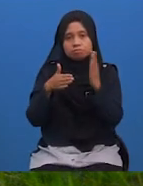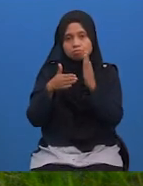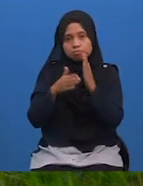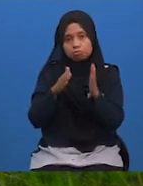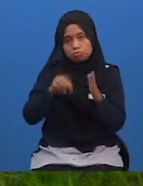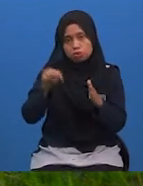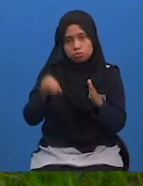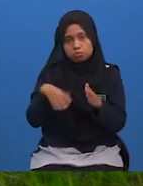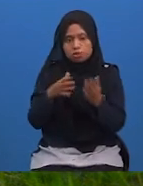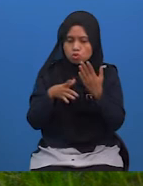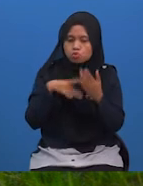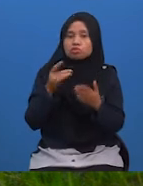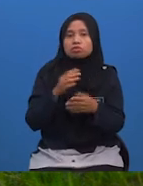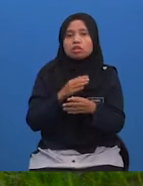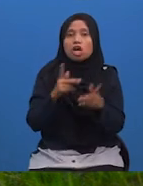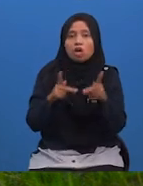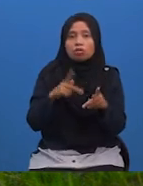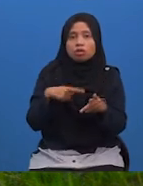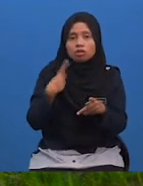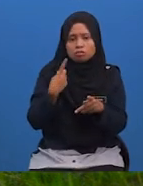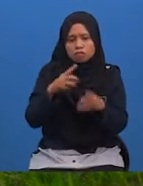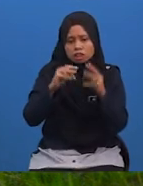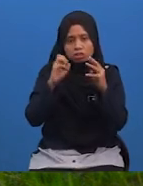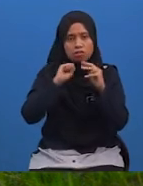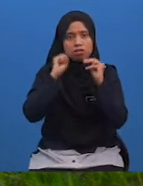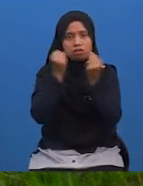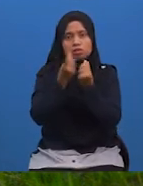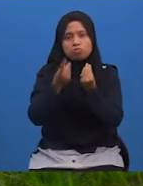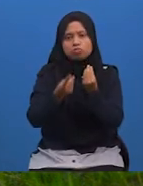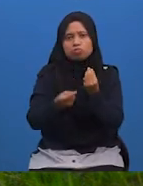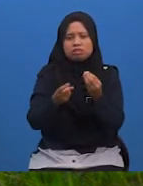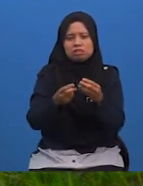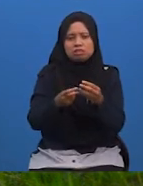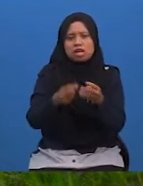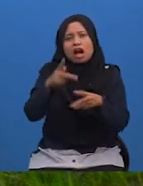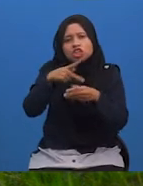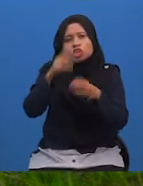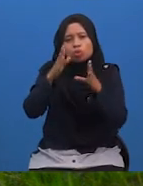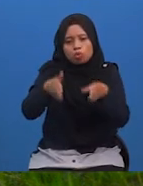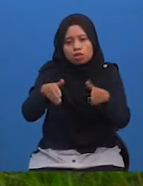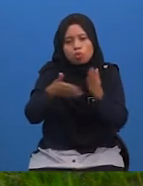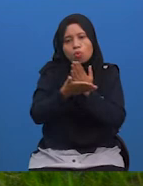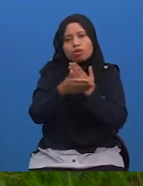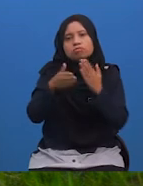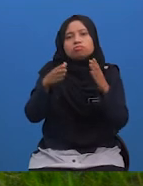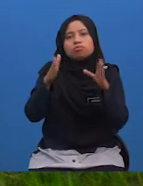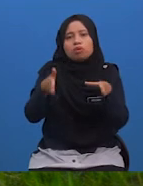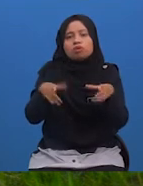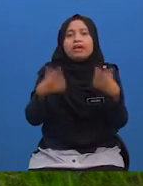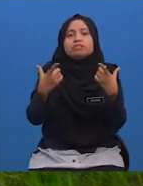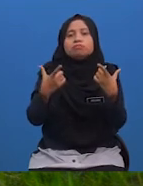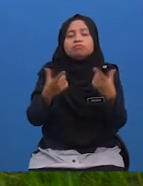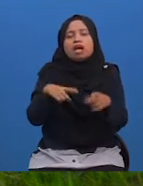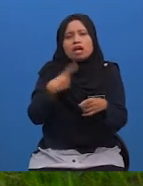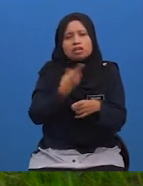Murid-murid, suka tak kalau masyarakat kamu ditindas oleh orang lain? Tentu tidak, kan?